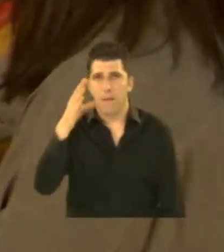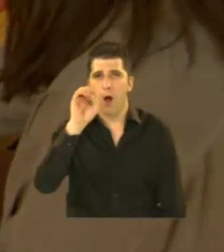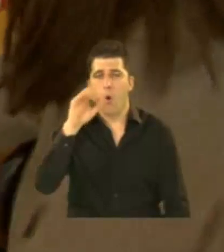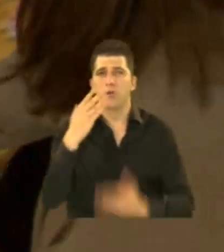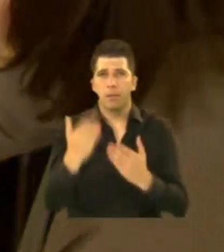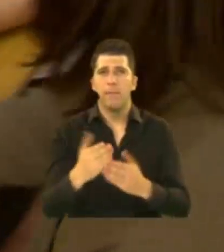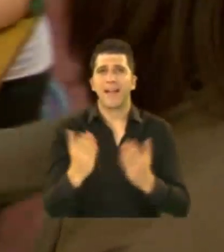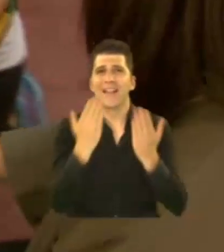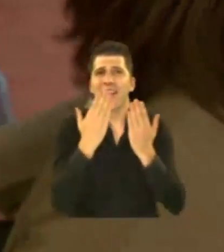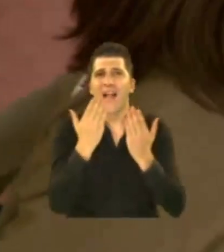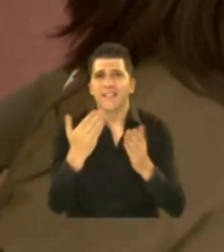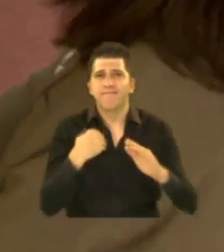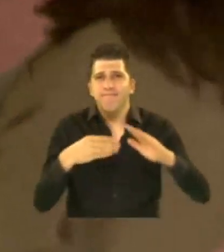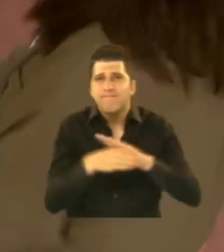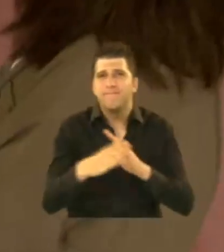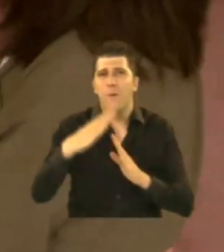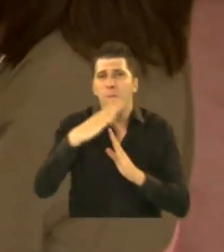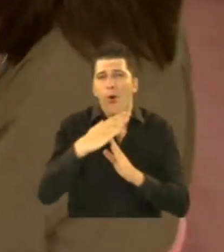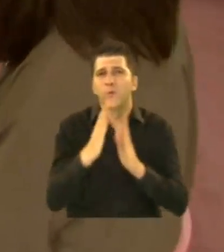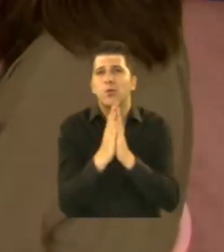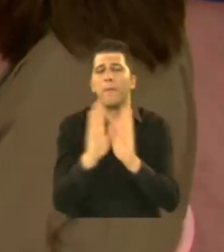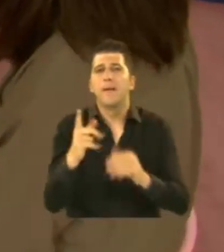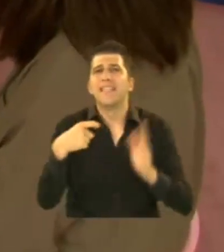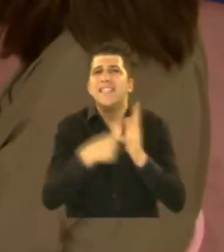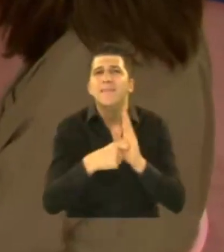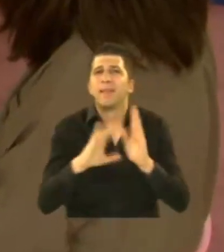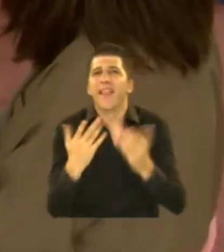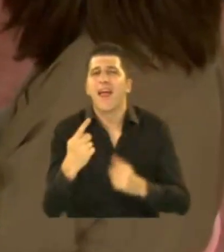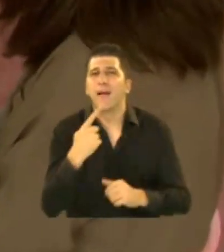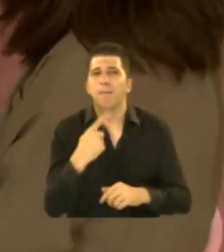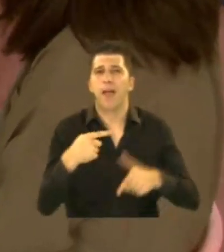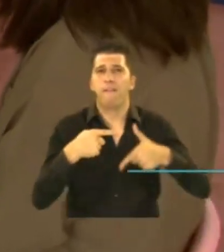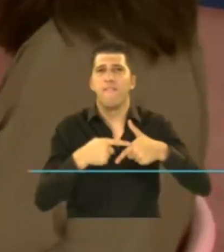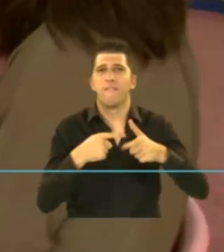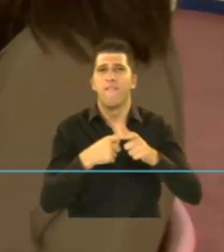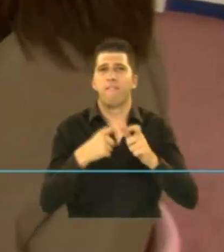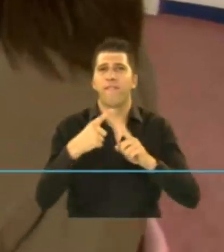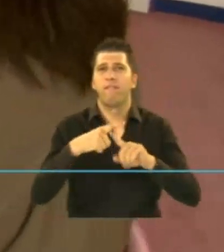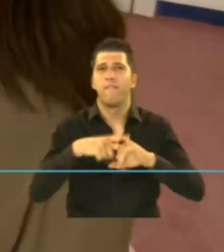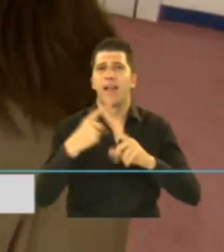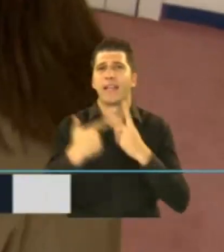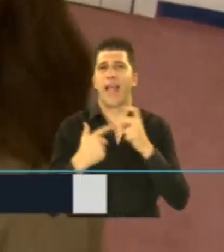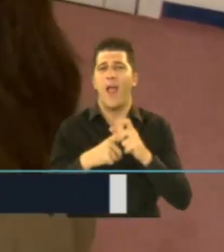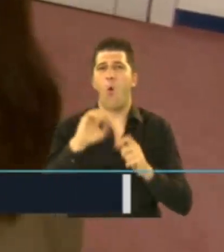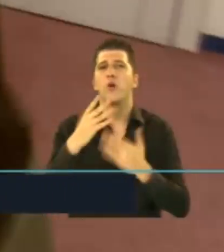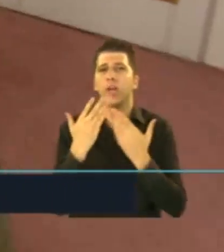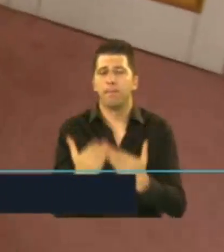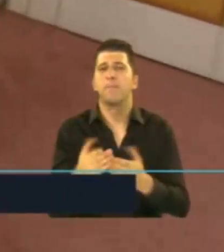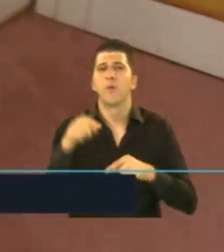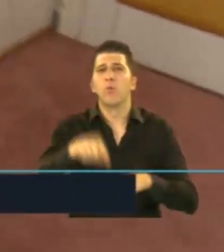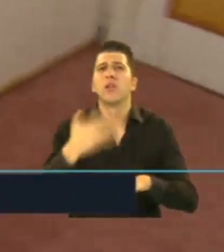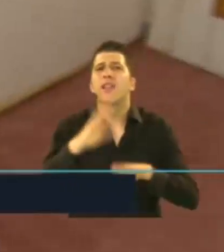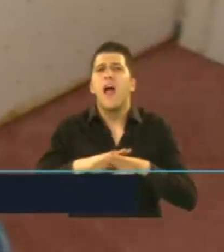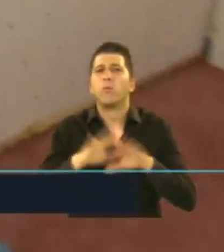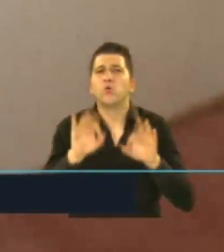Merhaba hocam, dersinizi bölüyorum. İsminiz neydi? Fethiye Yılmaz. Fethiye hocam,